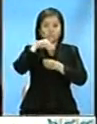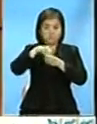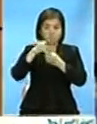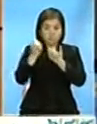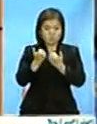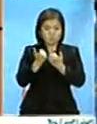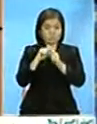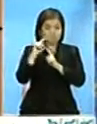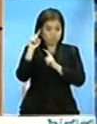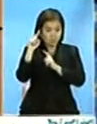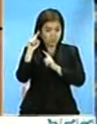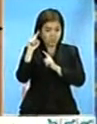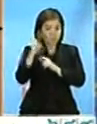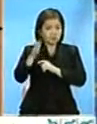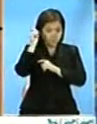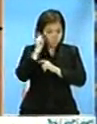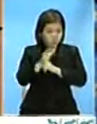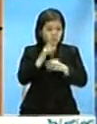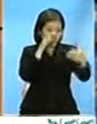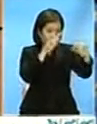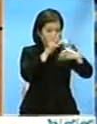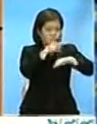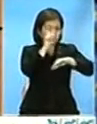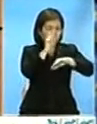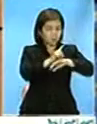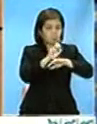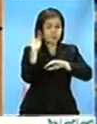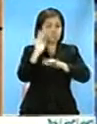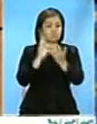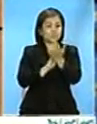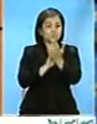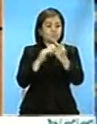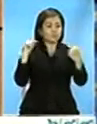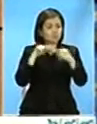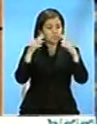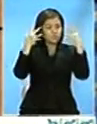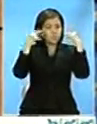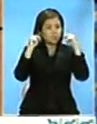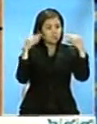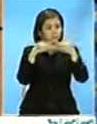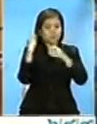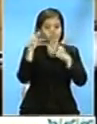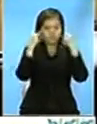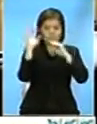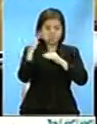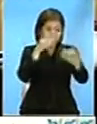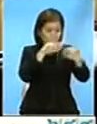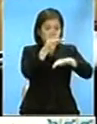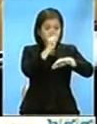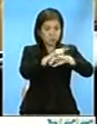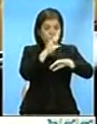ประการหนึ่งคือต้องอภิปรายกับท่านประธานนะครับไม่ใช่อภิปรายกับท่านนายกนะครับขอบคุณมากครับ ครับ